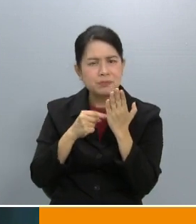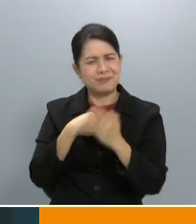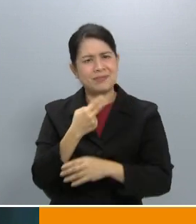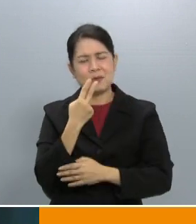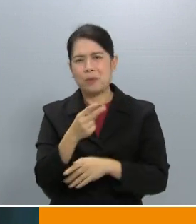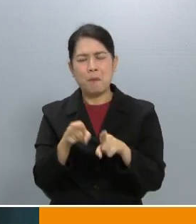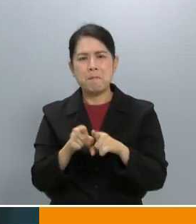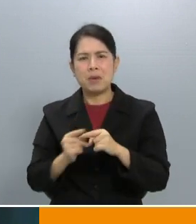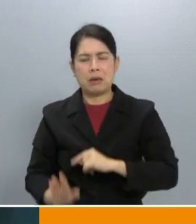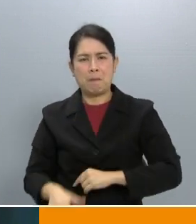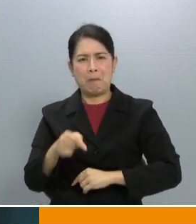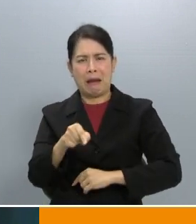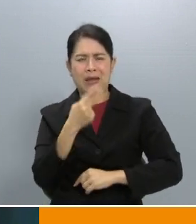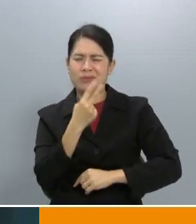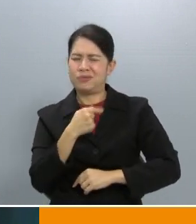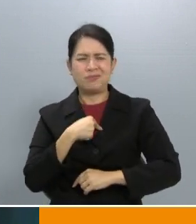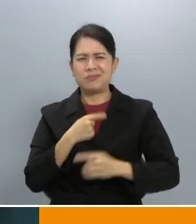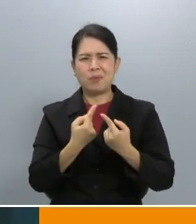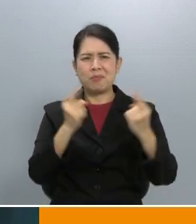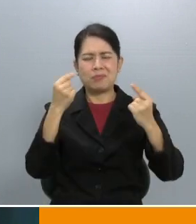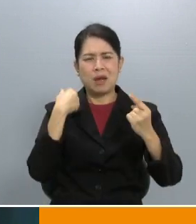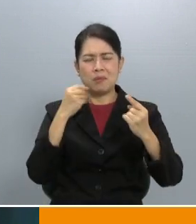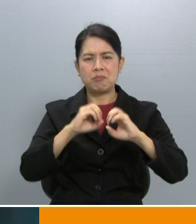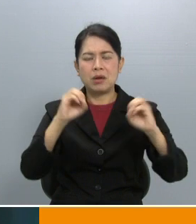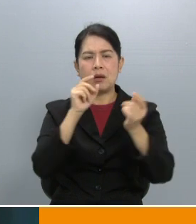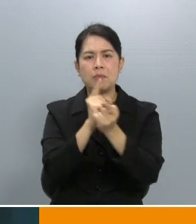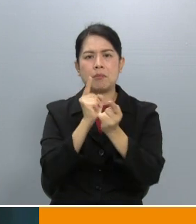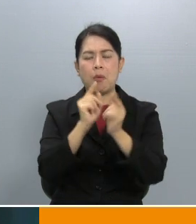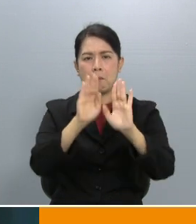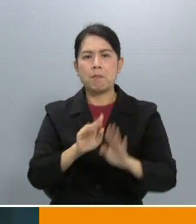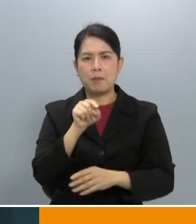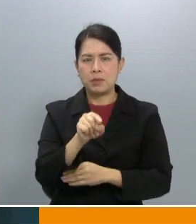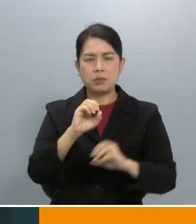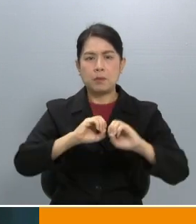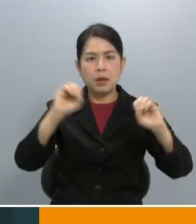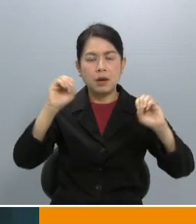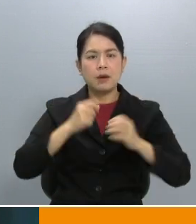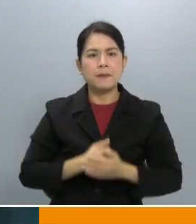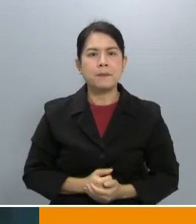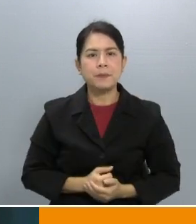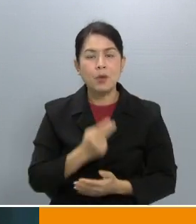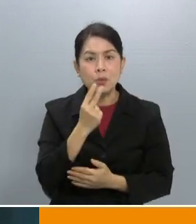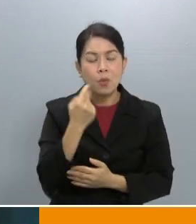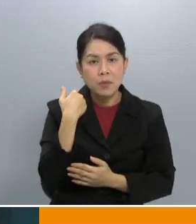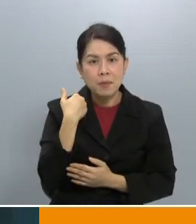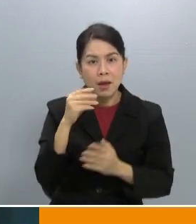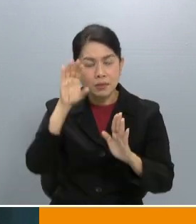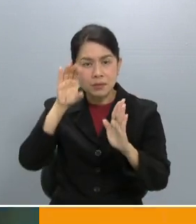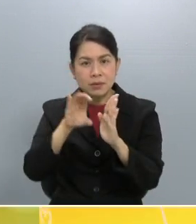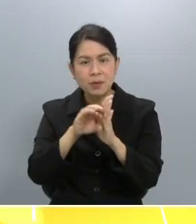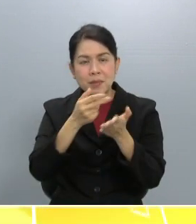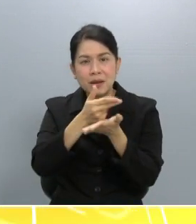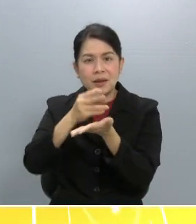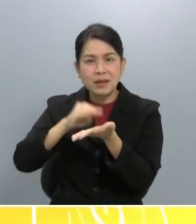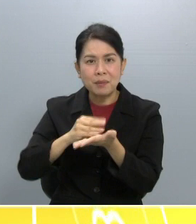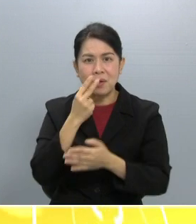เธอบอกว่าเธอทำอะไรไม่ถูกนะคะไม่เคยเจอลูกค้าแบบนี้มาก่อนเอ่อท่านผู้ชมคณจะถามมีภาพเคลื่อนไหวมั้ยอต่อให้มีผมก็